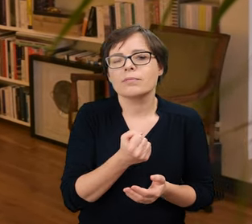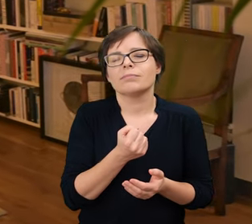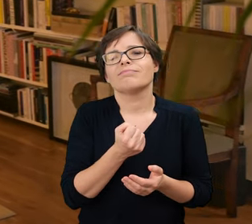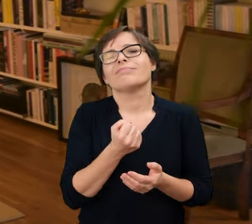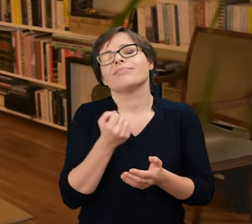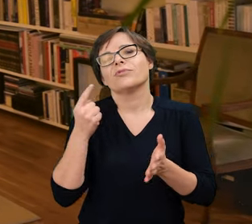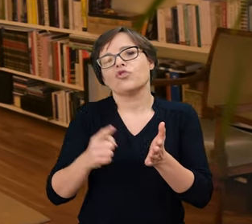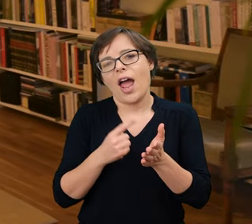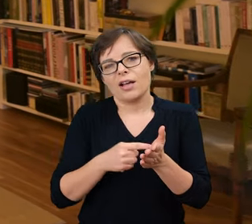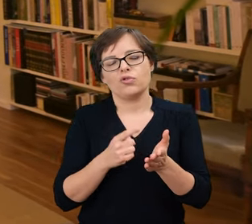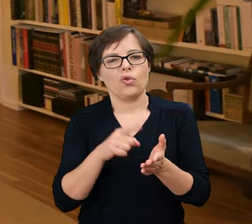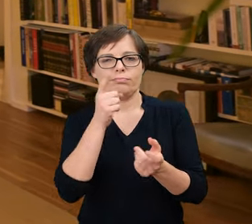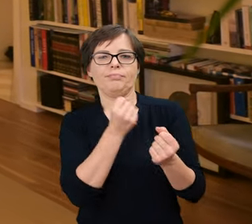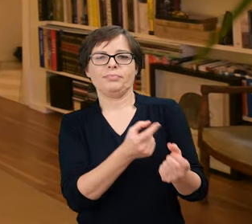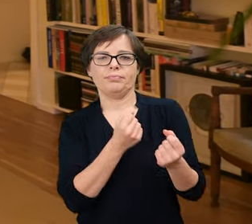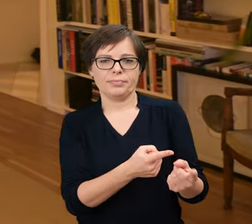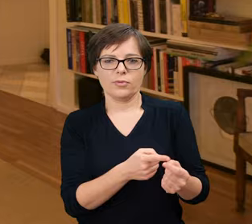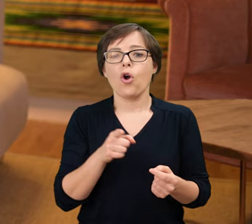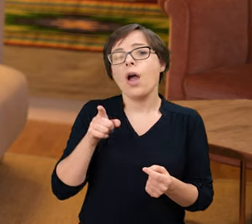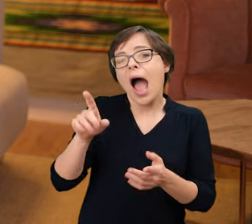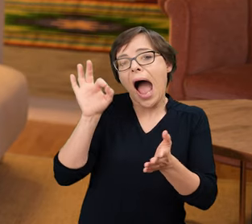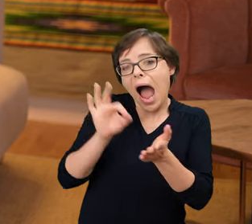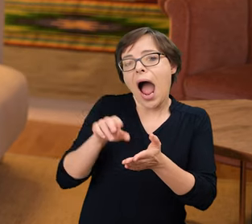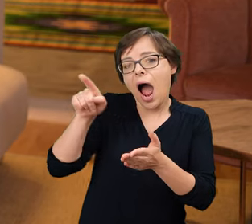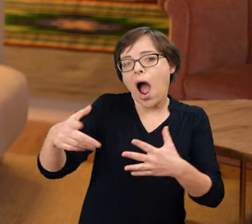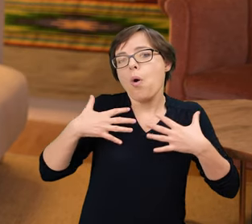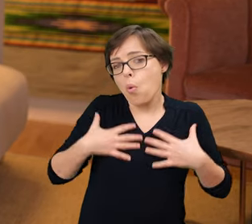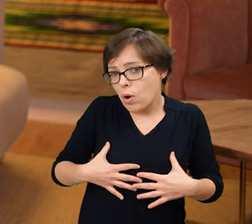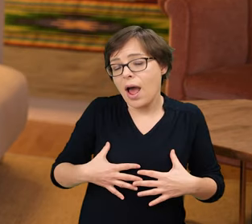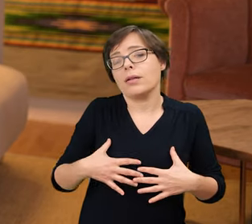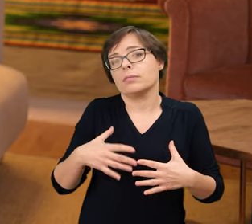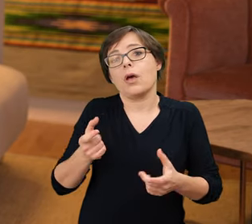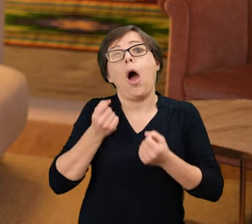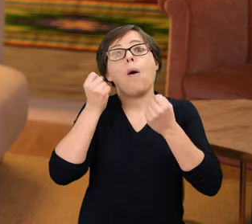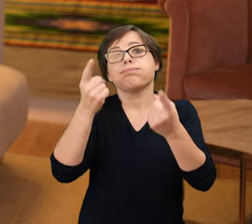bardzo często źle kończą. Ten akurat skończył nieźle, bo jest tu oprawiony i